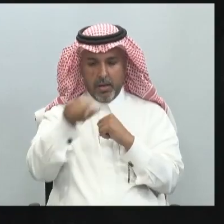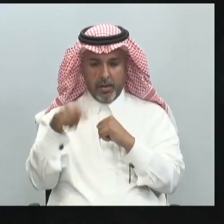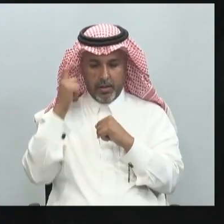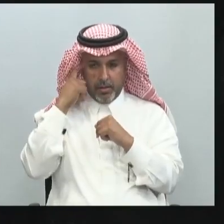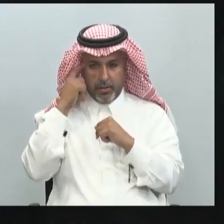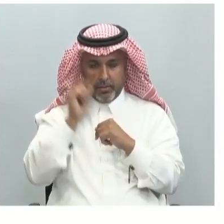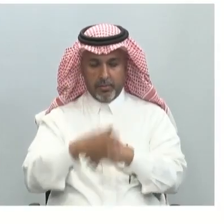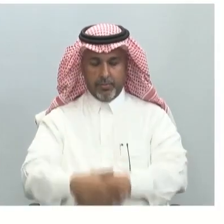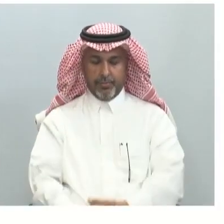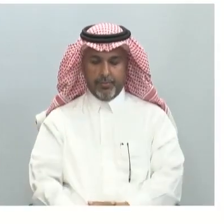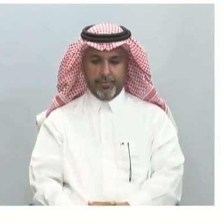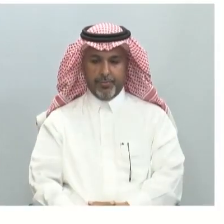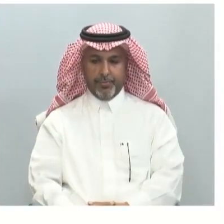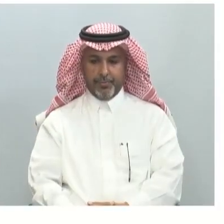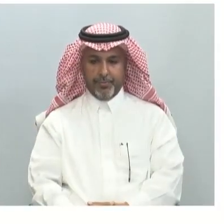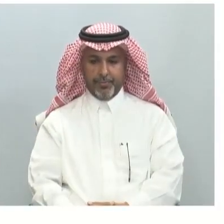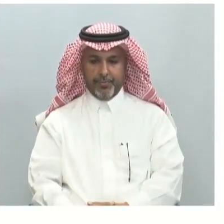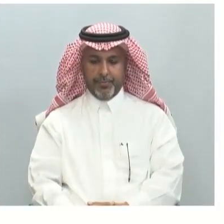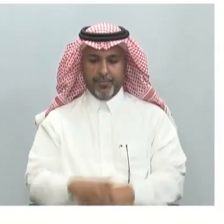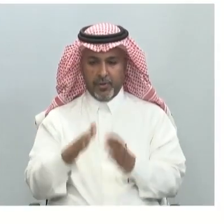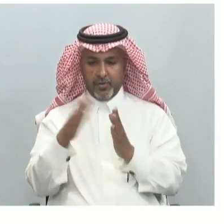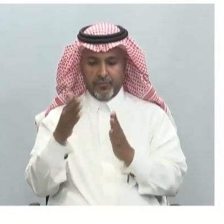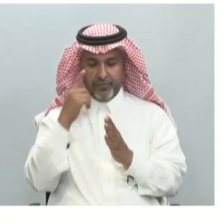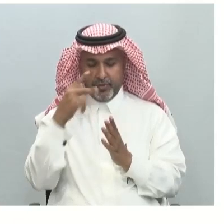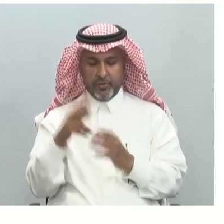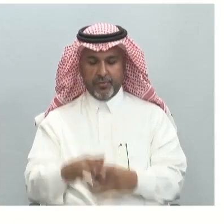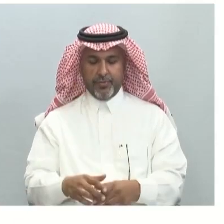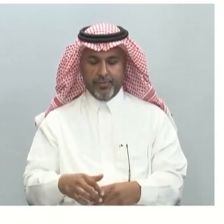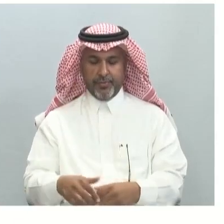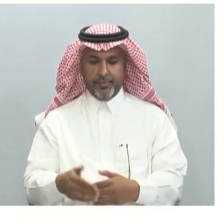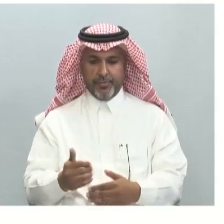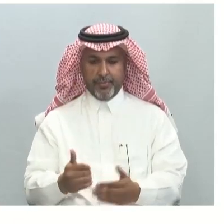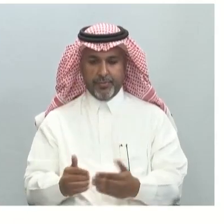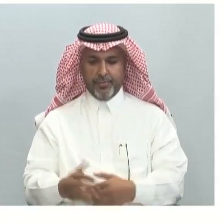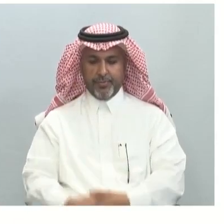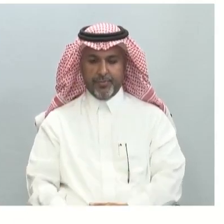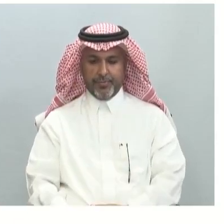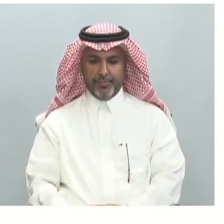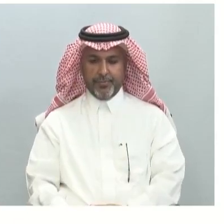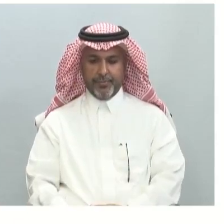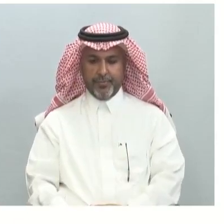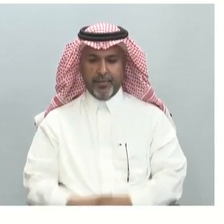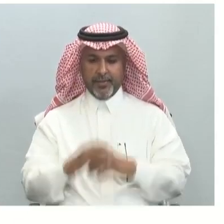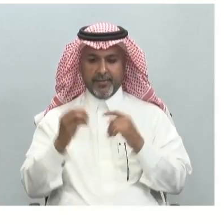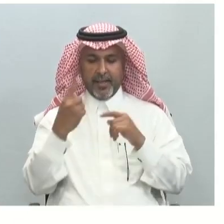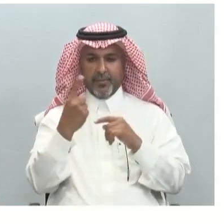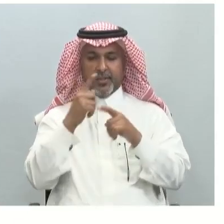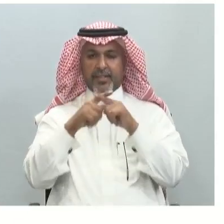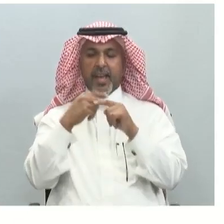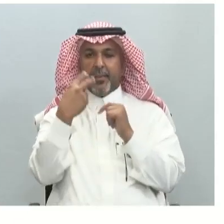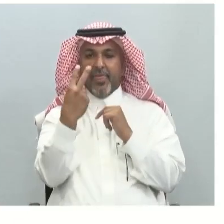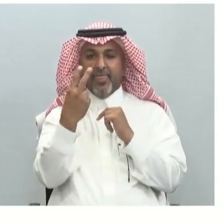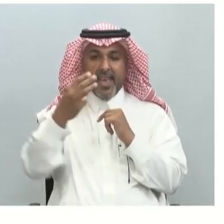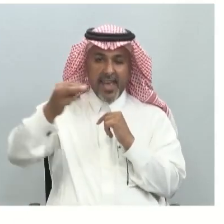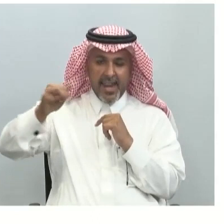طيب نرجع مره اخرى السؤال اذا هنا سالب نص احسنتم